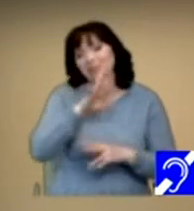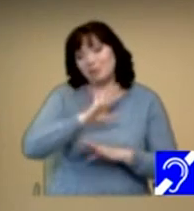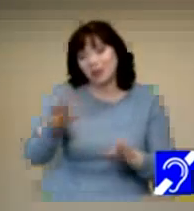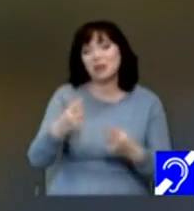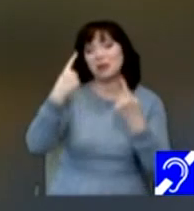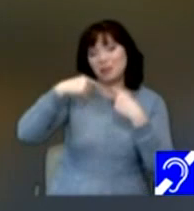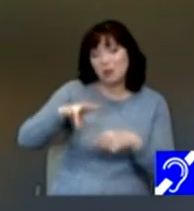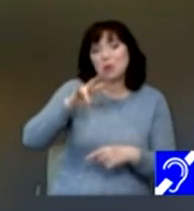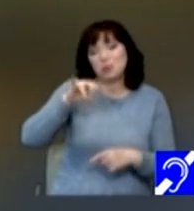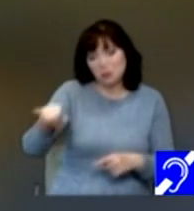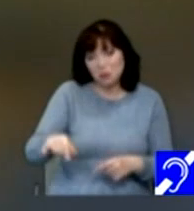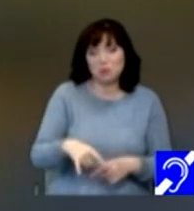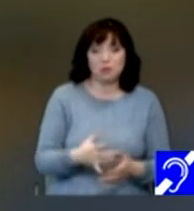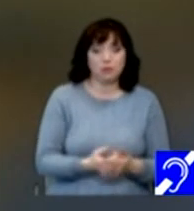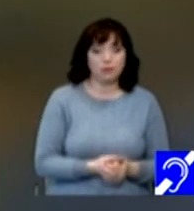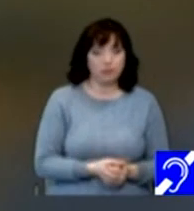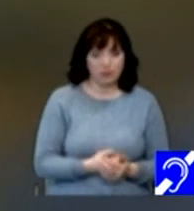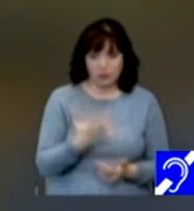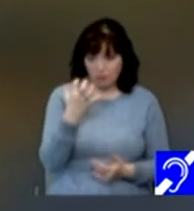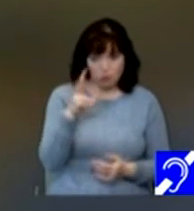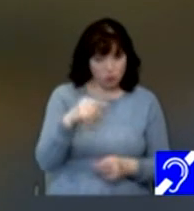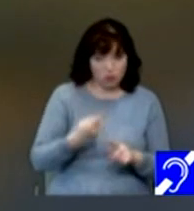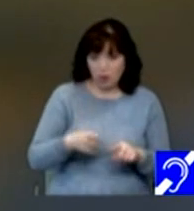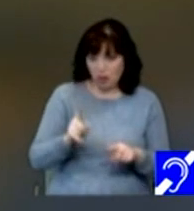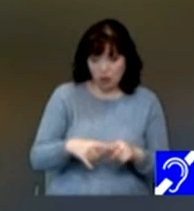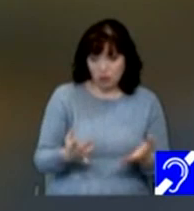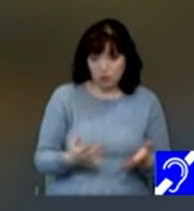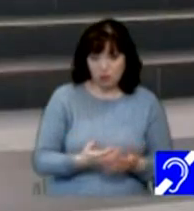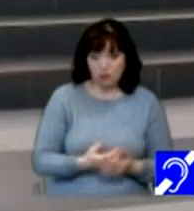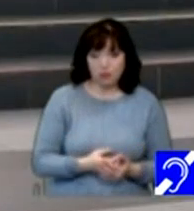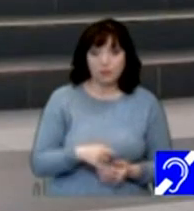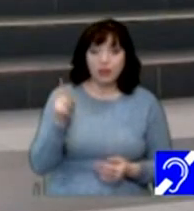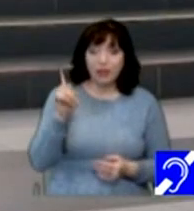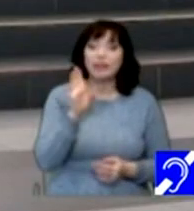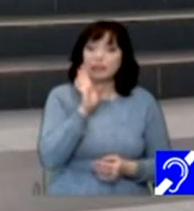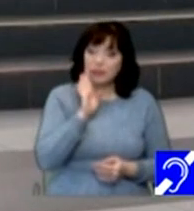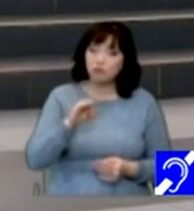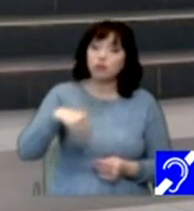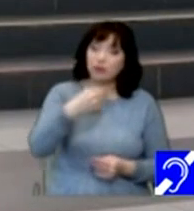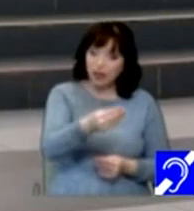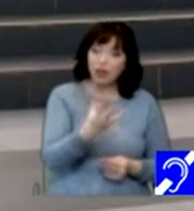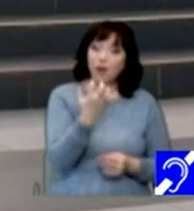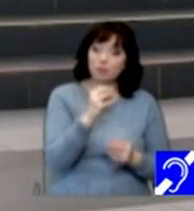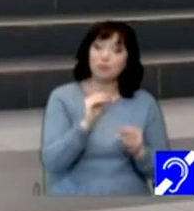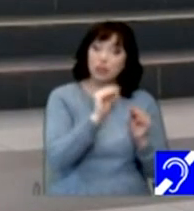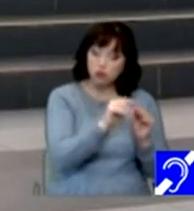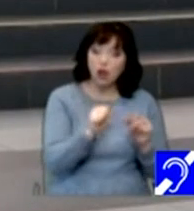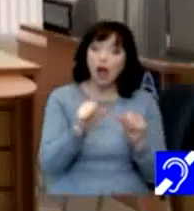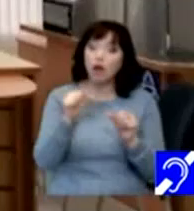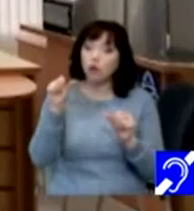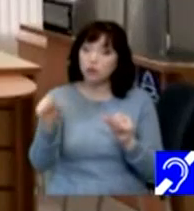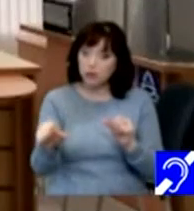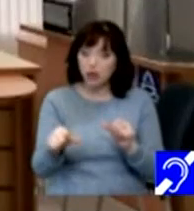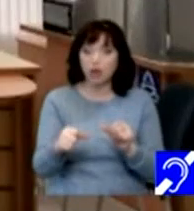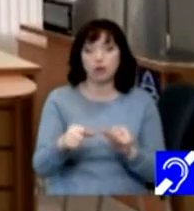mine trebuie să-i pun la registrator. Cum 500 de lei? O dat numai 500 de lei? Eu o dat cât să le achit în casă, dar cât aparte, eu de